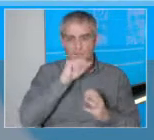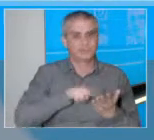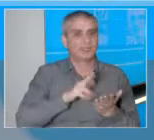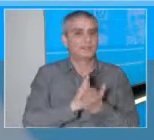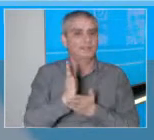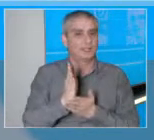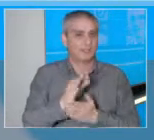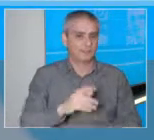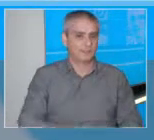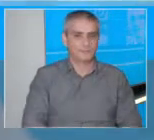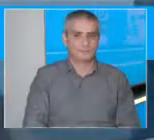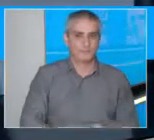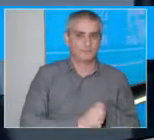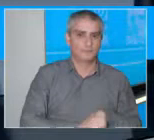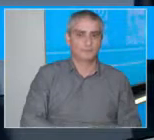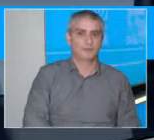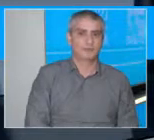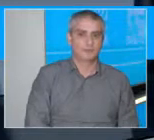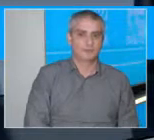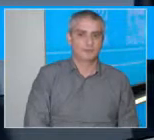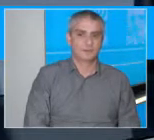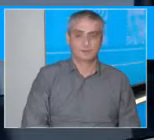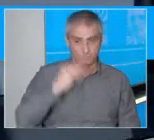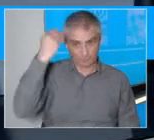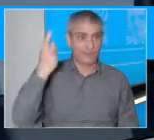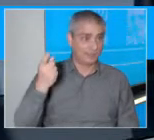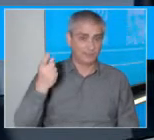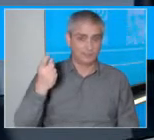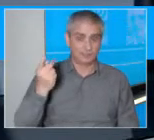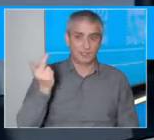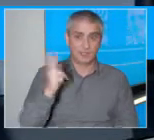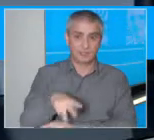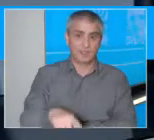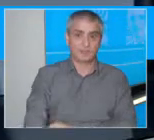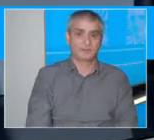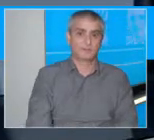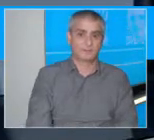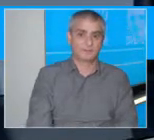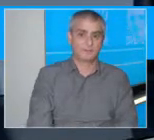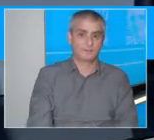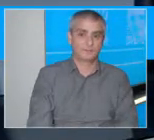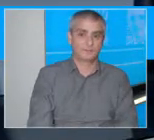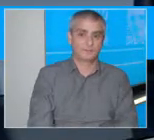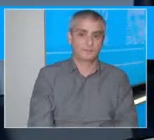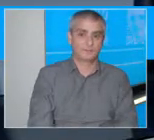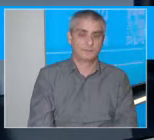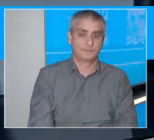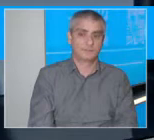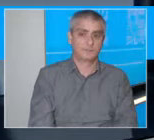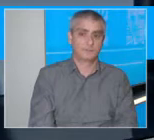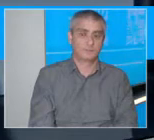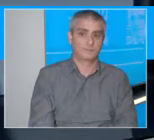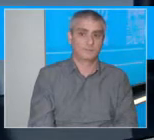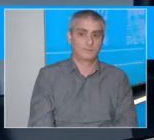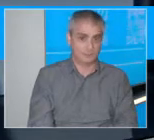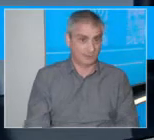הצדק ואת עולם הערכים שלנו. אם מגיע למעשה הרג, והצתה בכפר דומה, אז תסכים שכלפי נוער גבעות